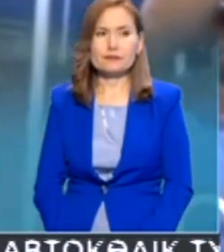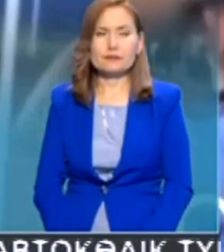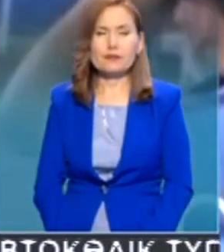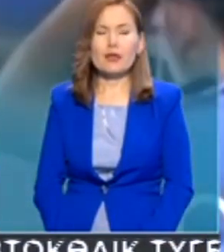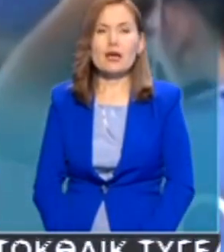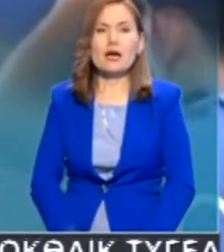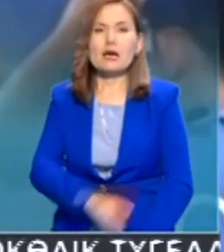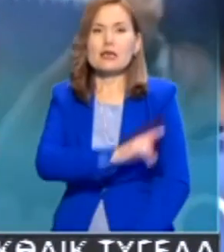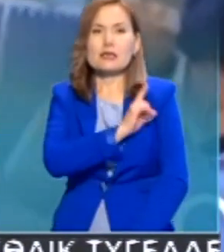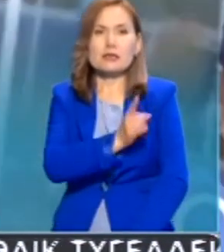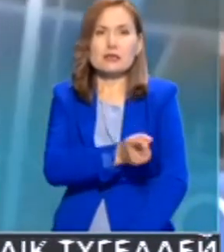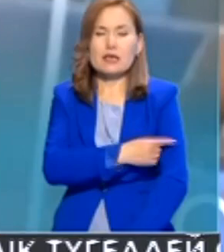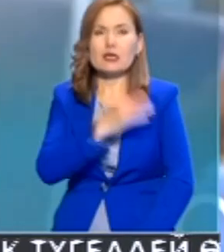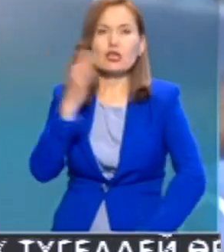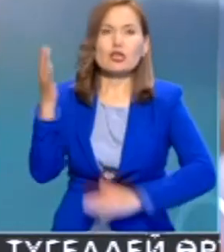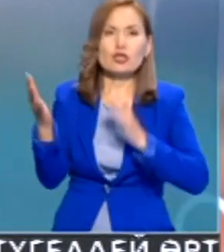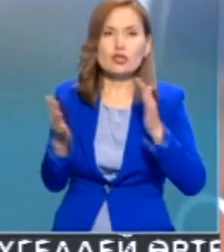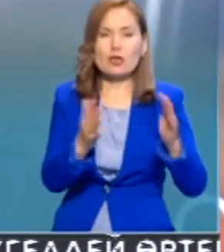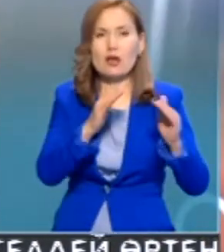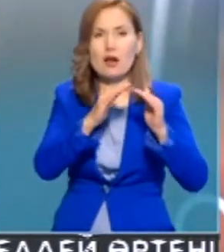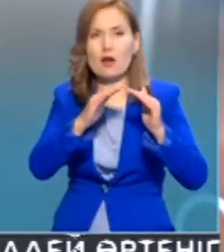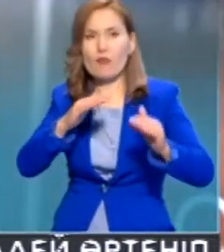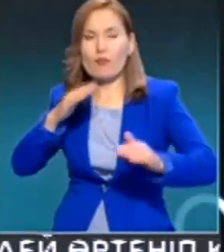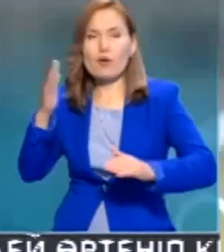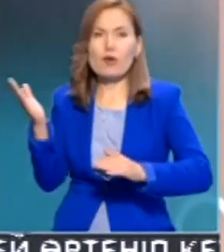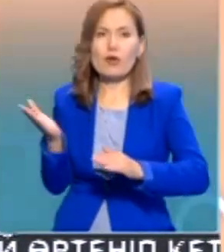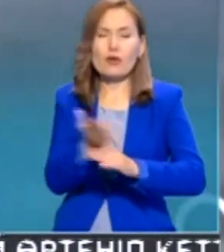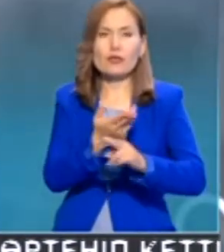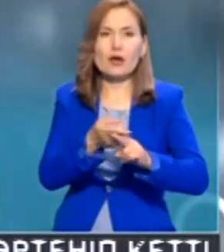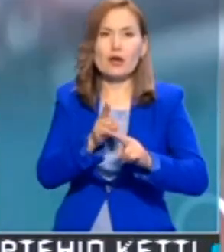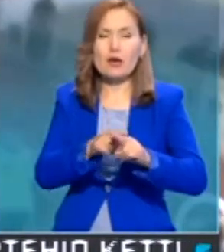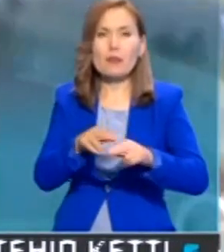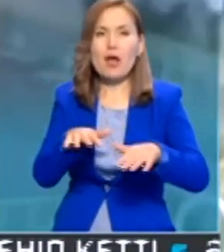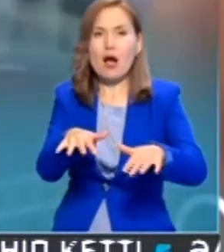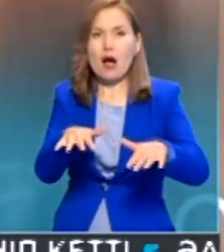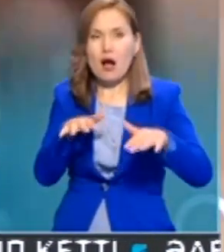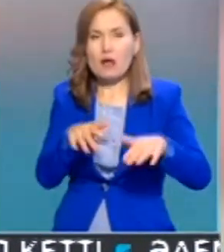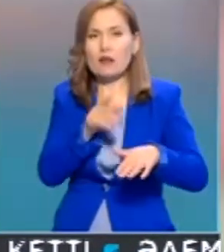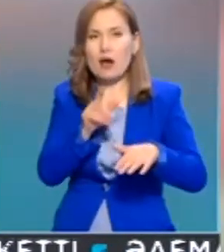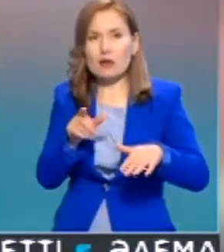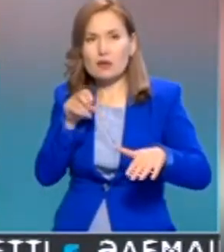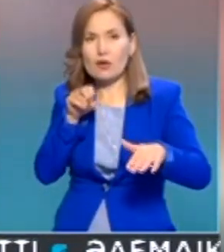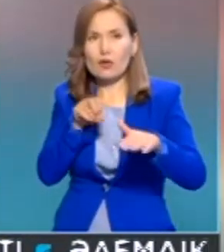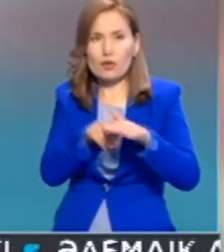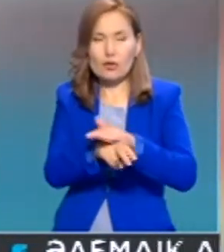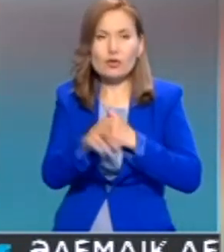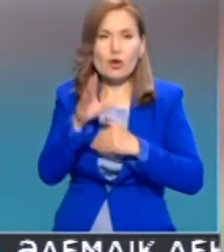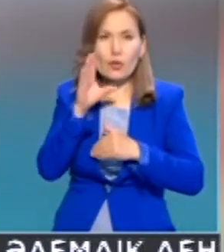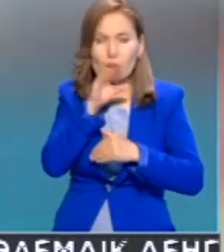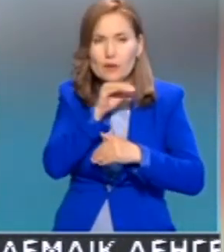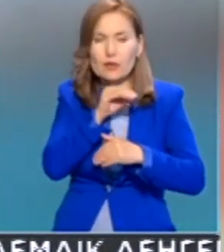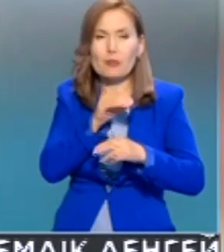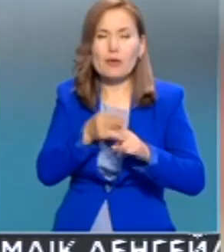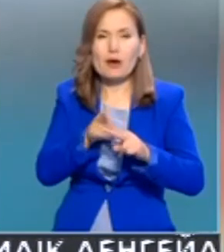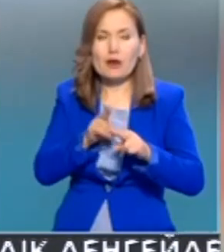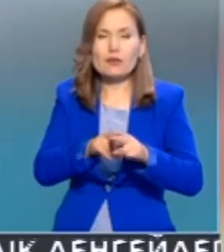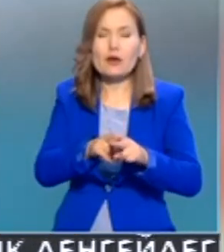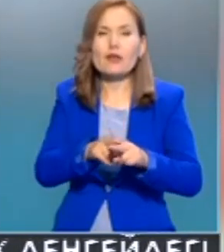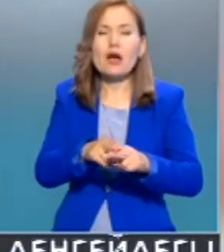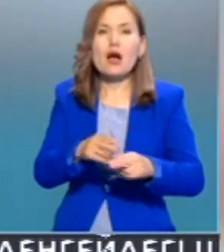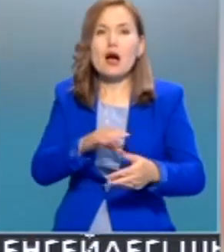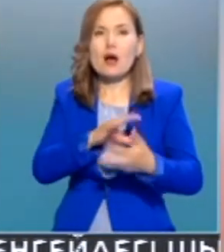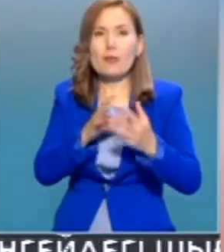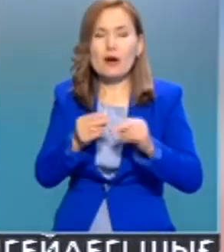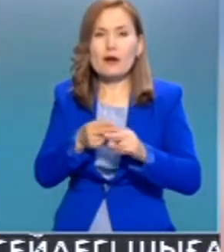Стадионның жел көтерген шатыры ұшып келіп жерге жалп ете қалғанда, трибунадағылардың бәрі де бір сәтке абдырап қалғанда, бірақ астына адамдар қалып қоюы мүмкін деген